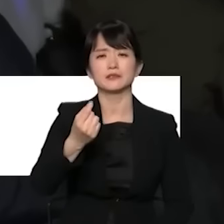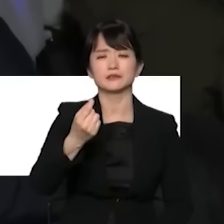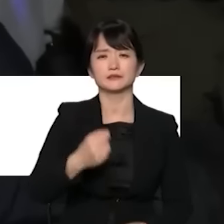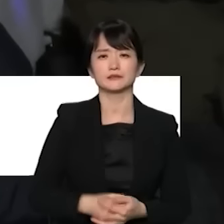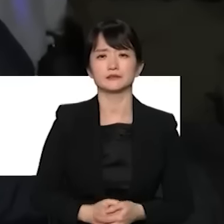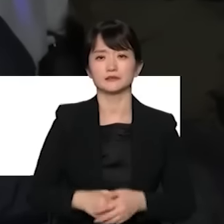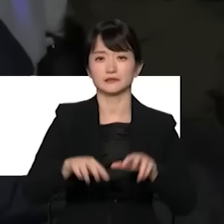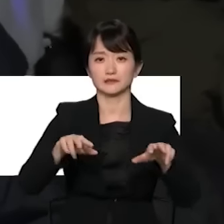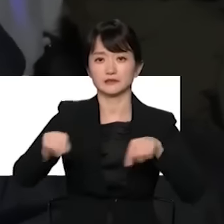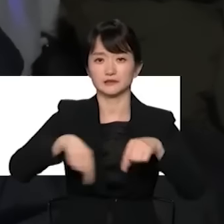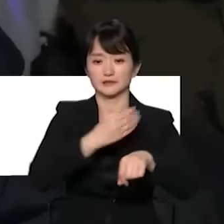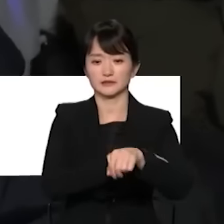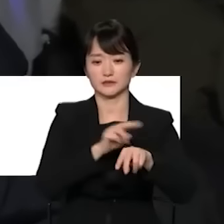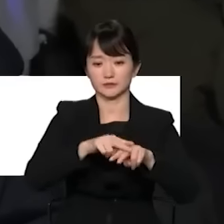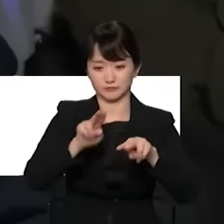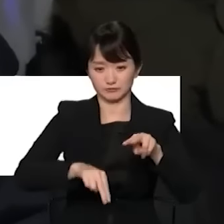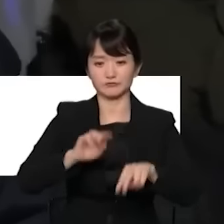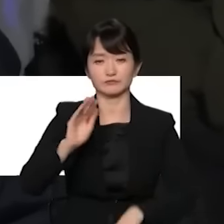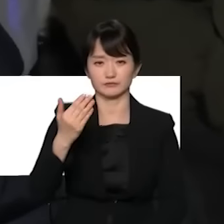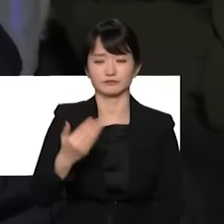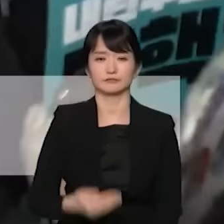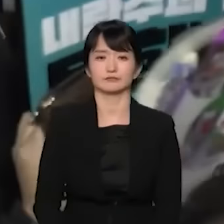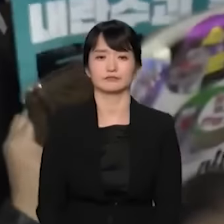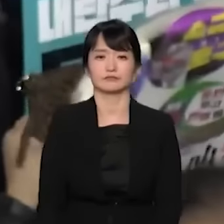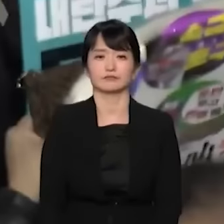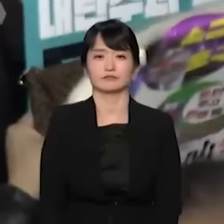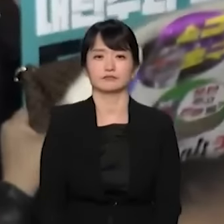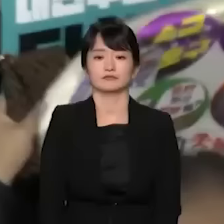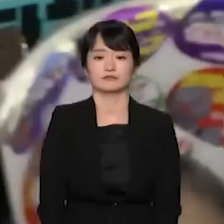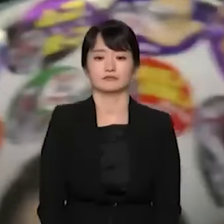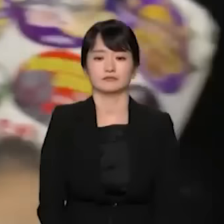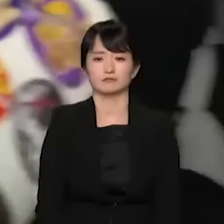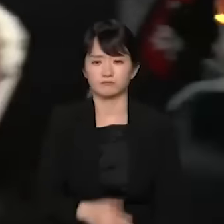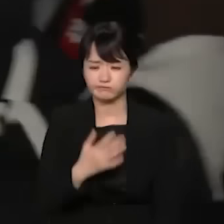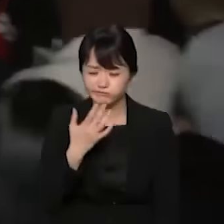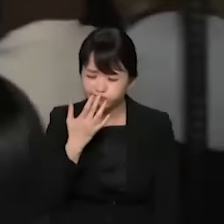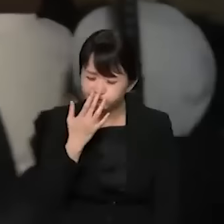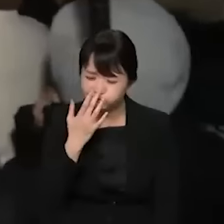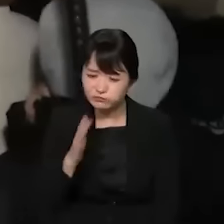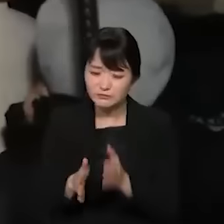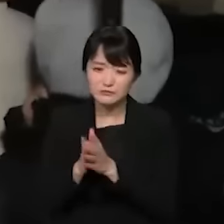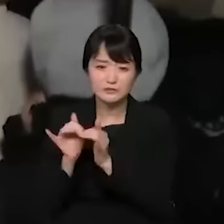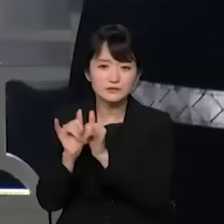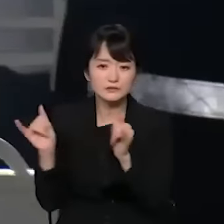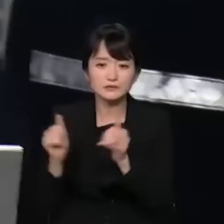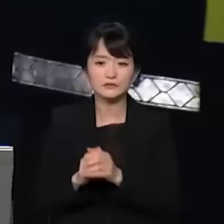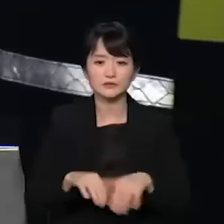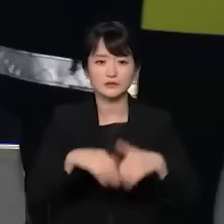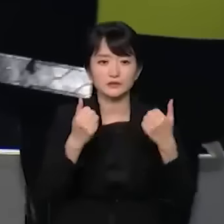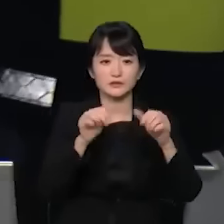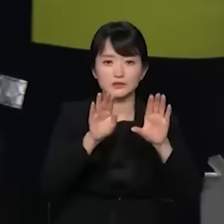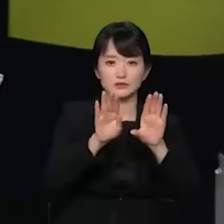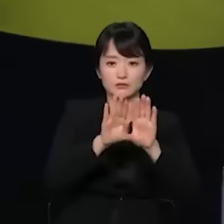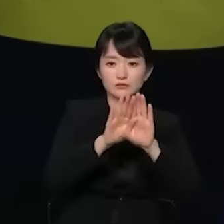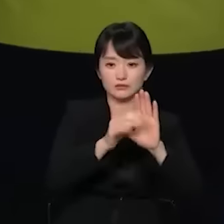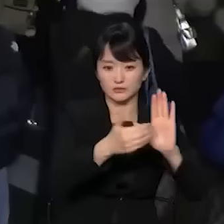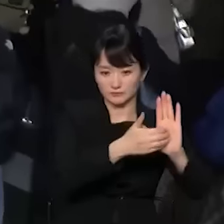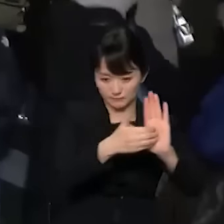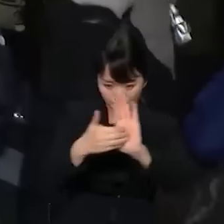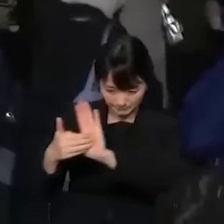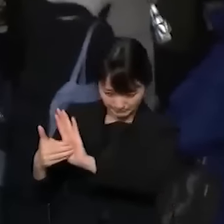이 정권이 좀 물러나야지 되지 않는가. 이해할 수 없었던 시민들 국회 출입문을 막기